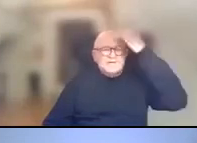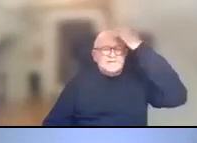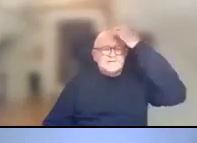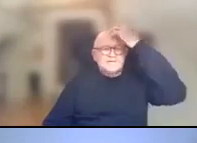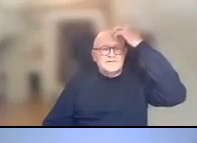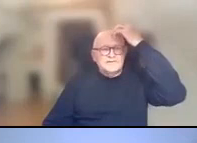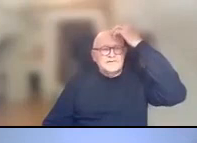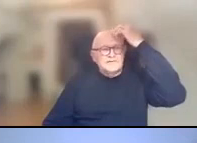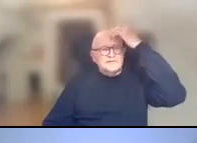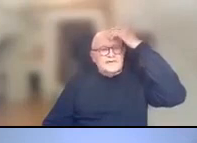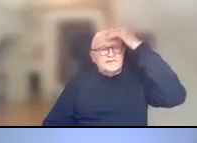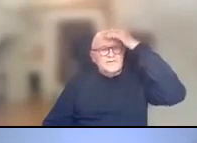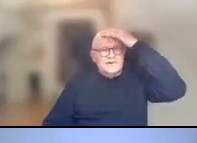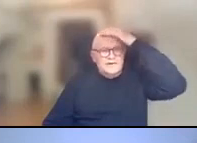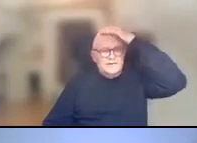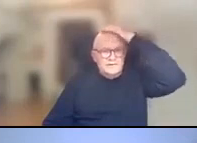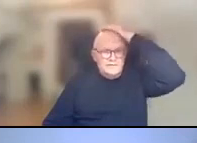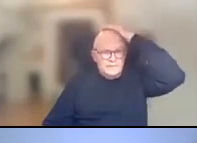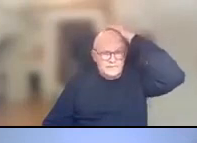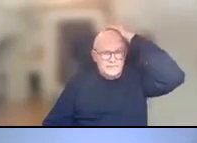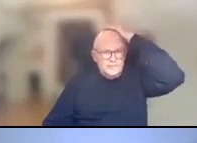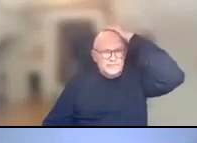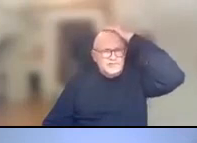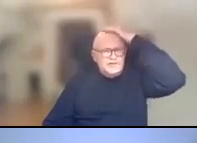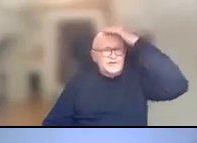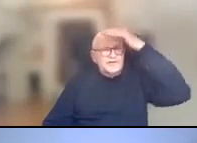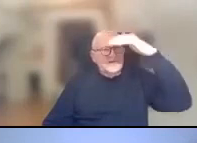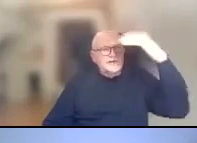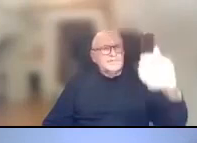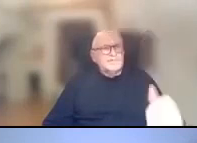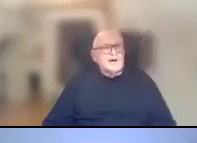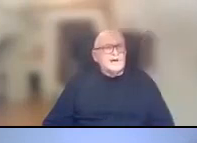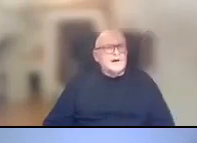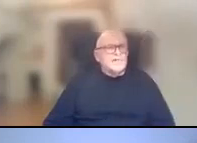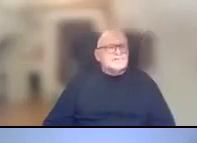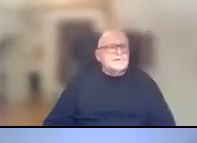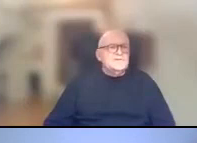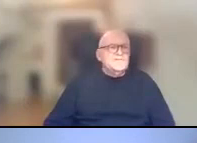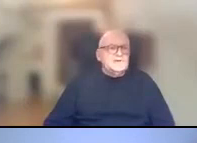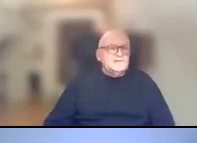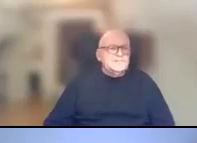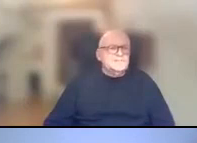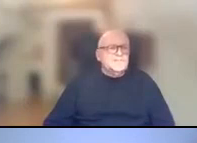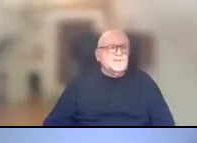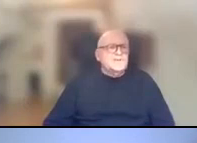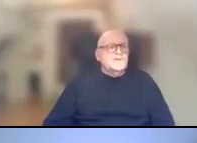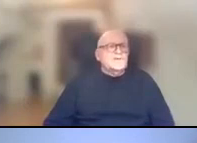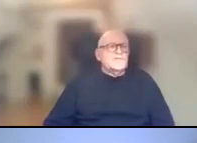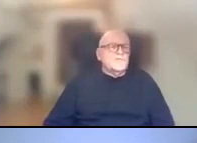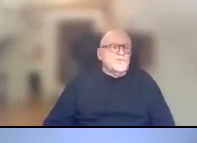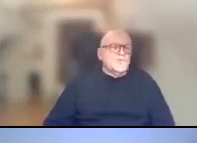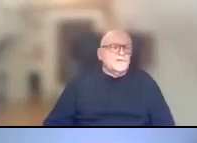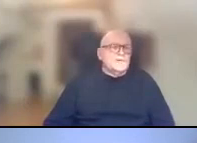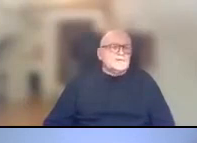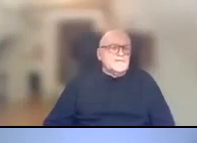Dieses ist die spektakuläre Tötungsserie im Krankenhaus in Wien,